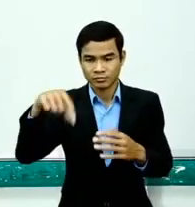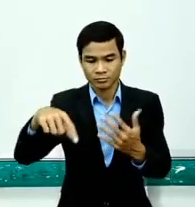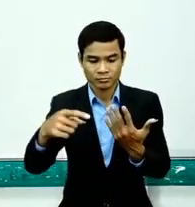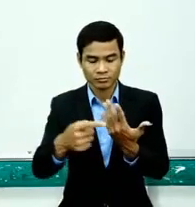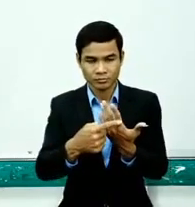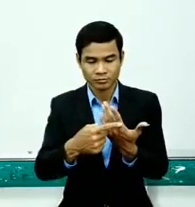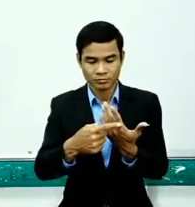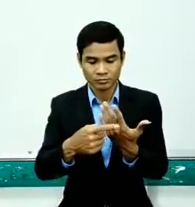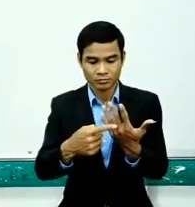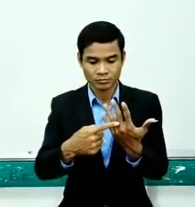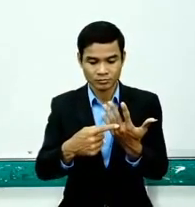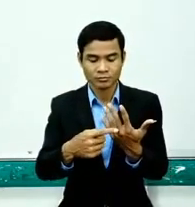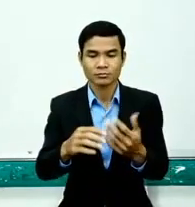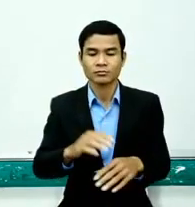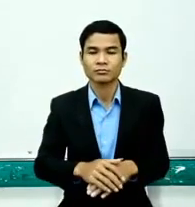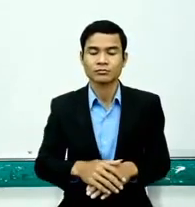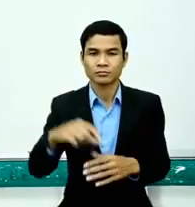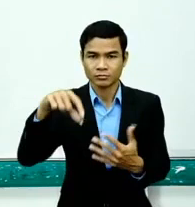កម្ម